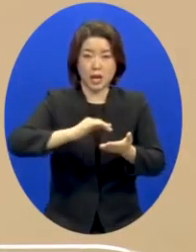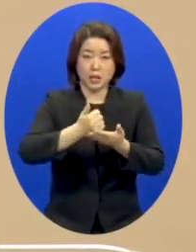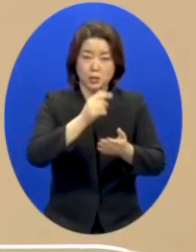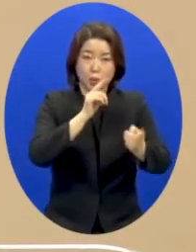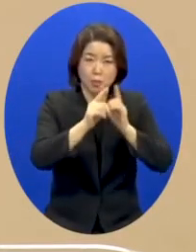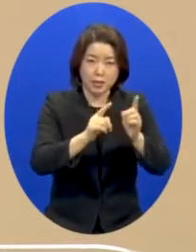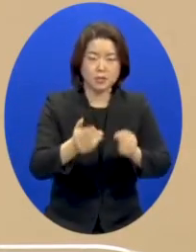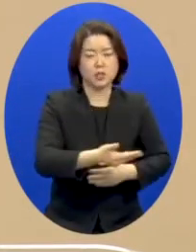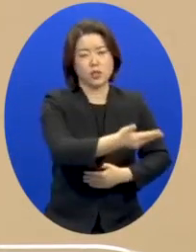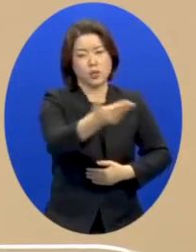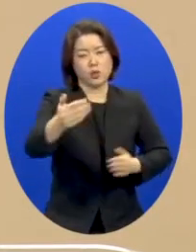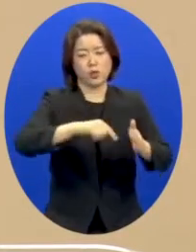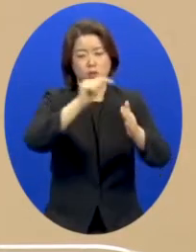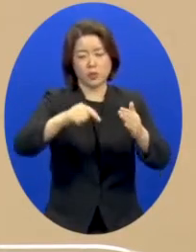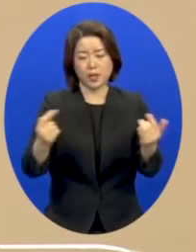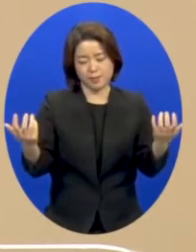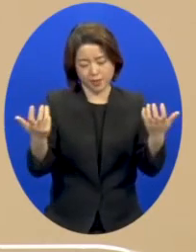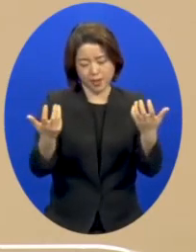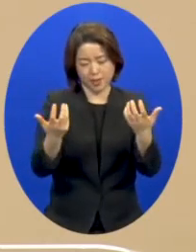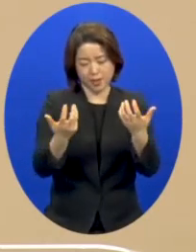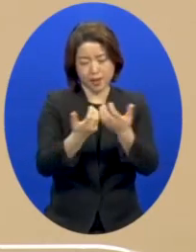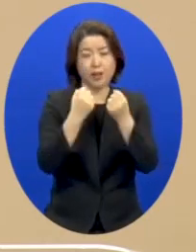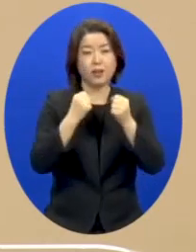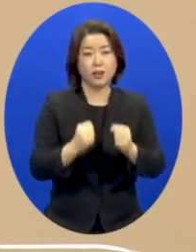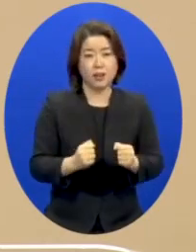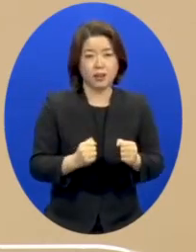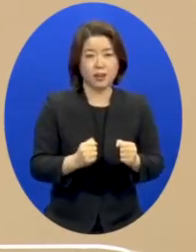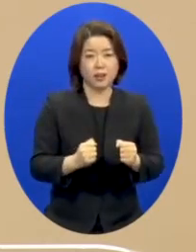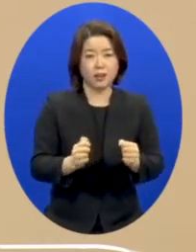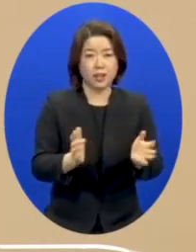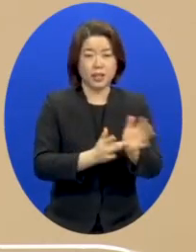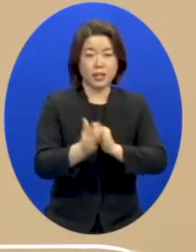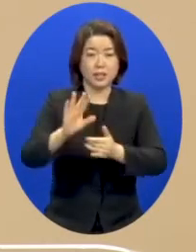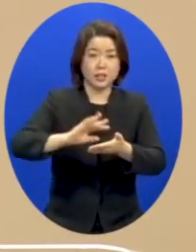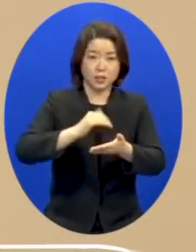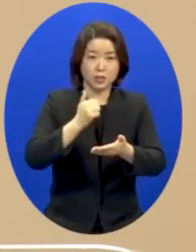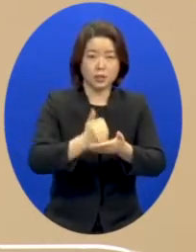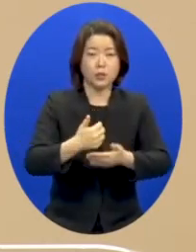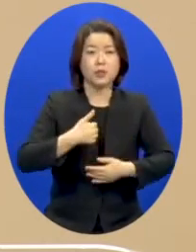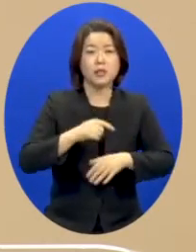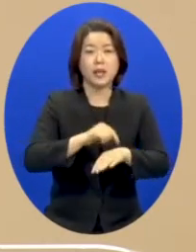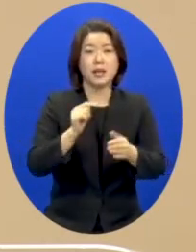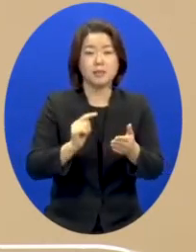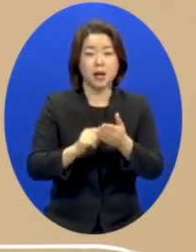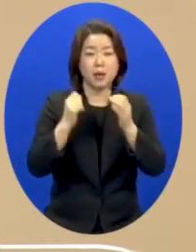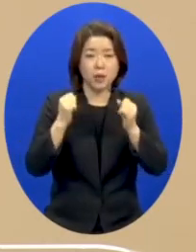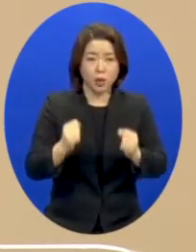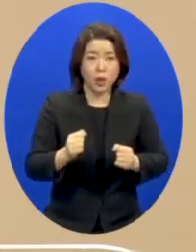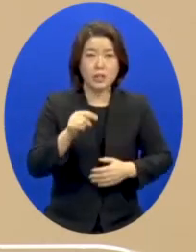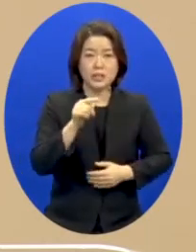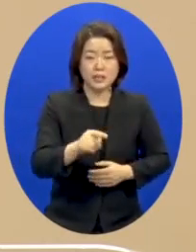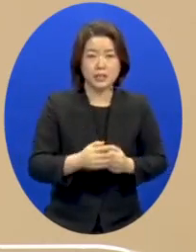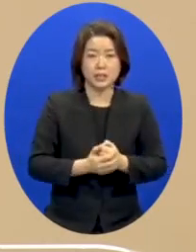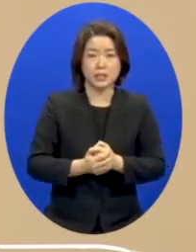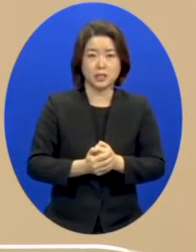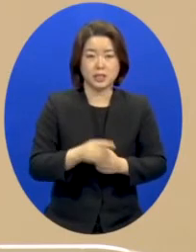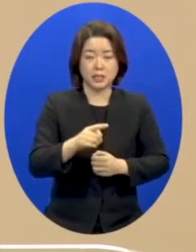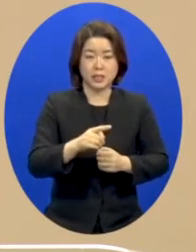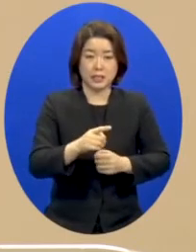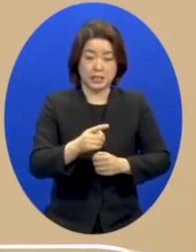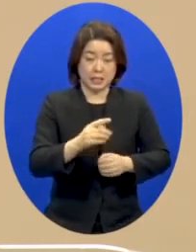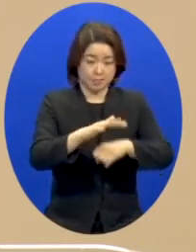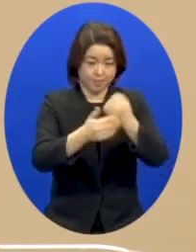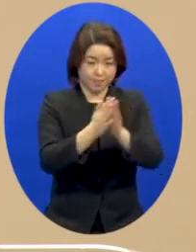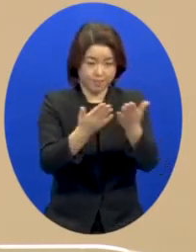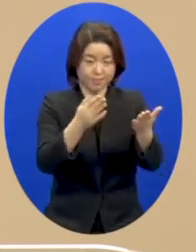너희 속에 풍성히 거하여, 그런 예수 그리스도께서 내 마음에 거하시는 것을 이 성경